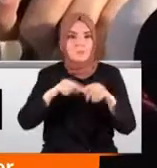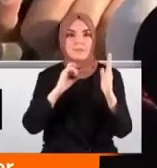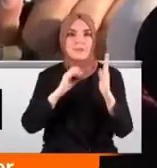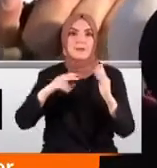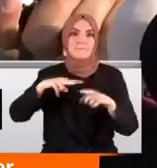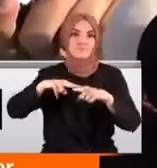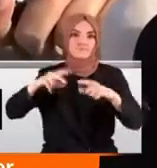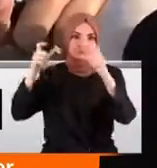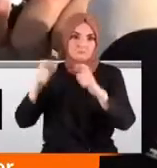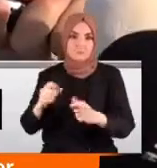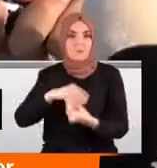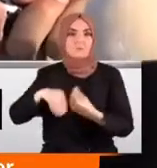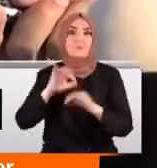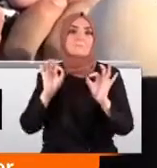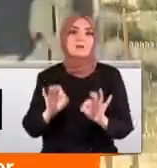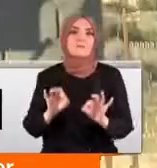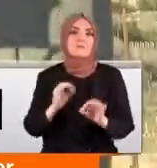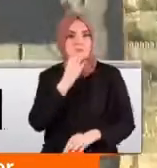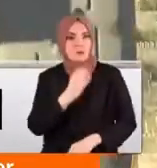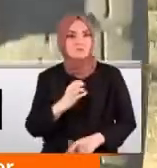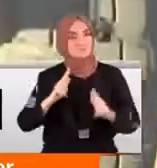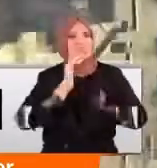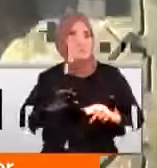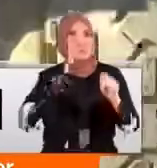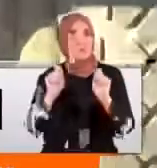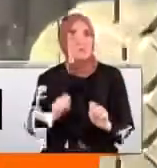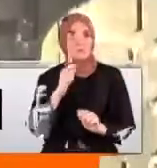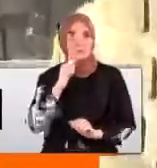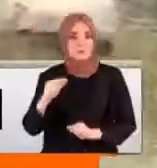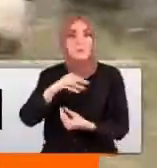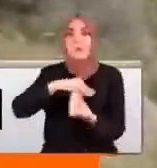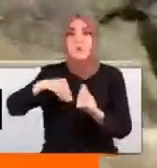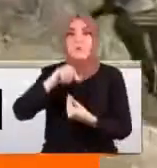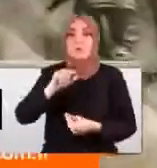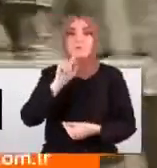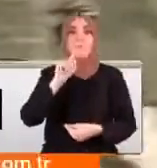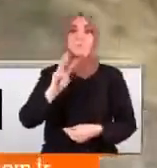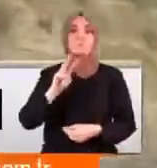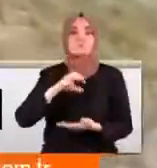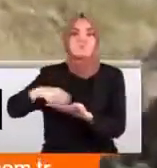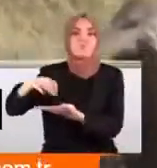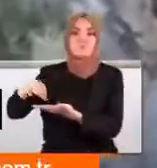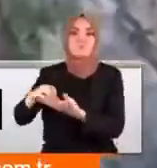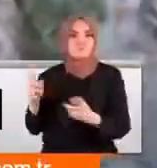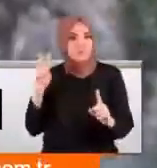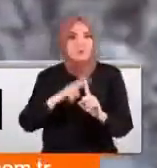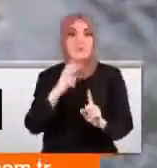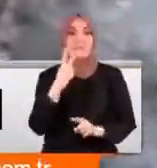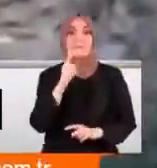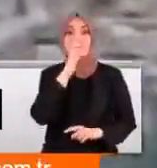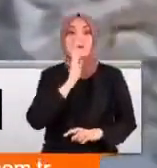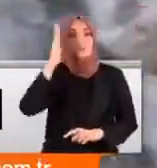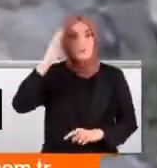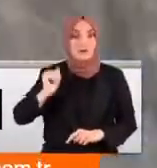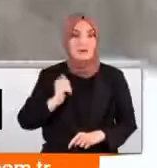kaldırıp kalıcı huzuru sağlayacağız. Operasyona 13 tabur katılıyor. Tam 2500 Mehmetçik Sarp araziyi karış